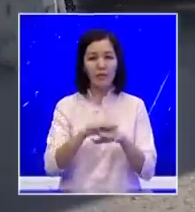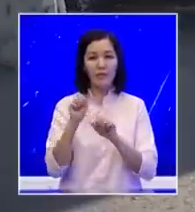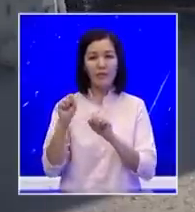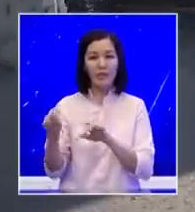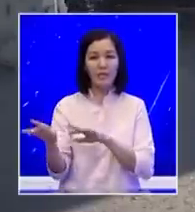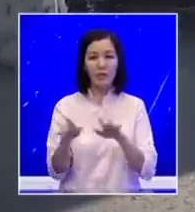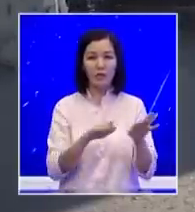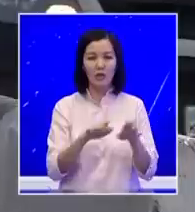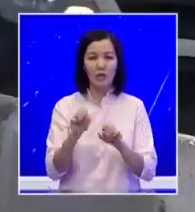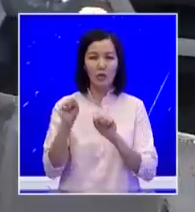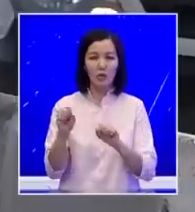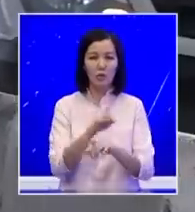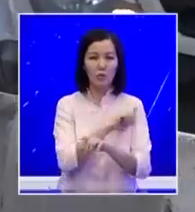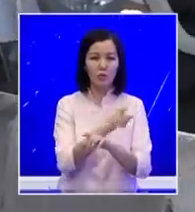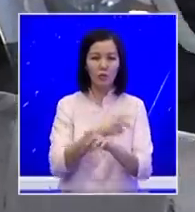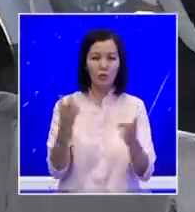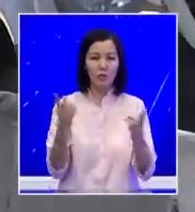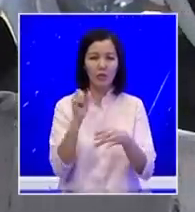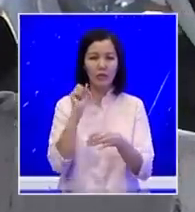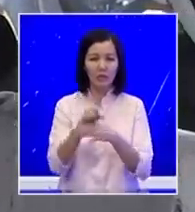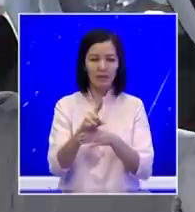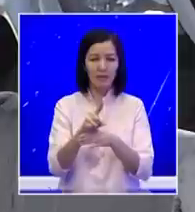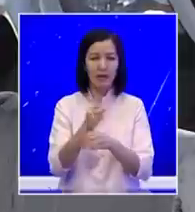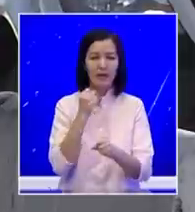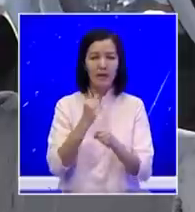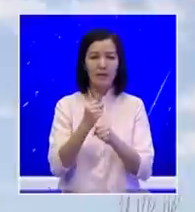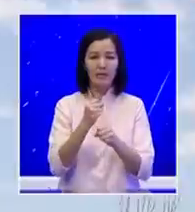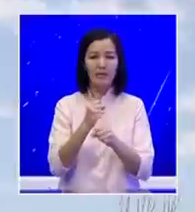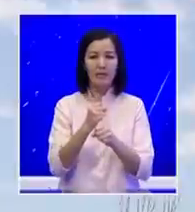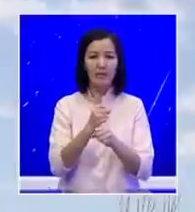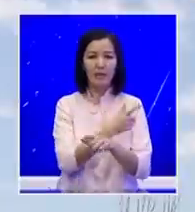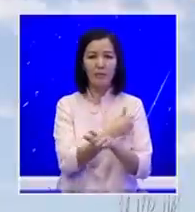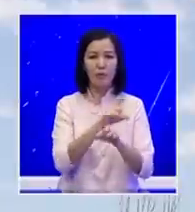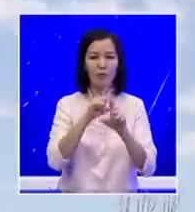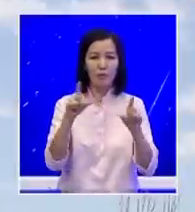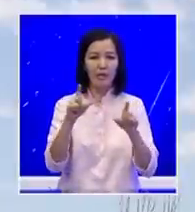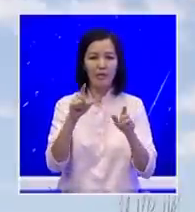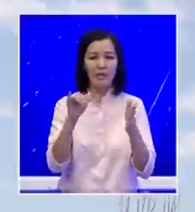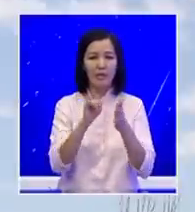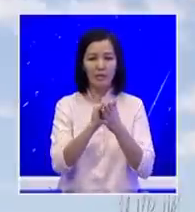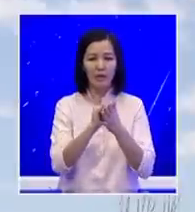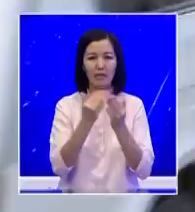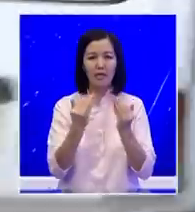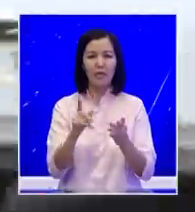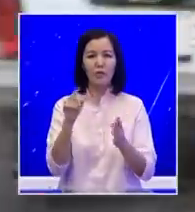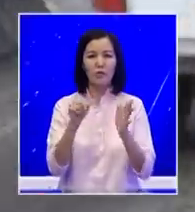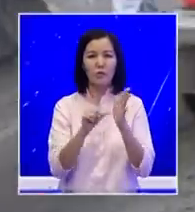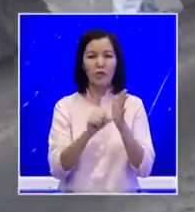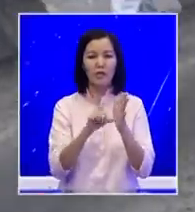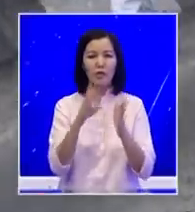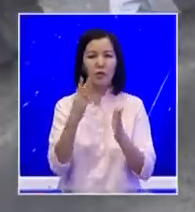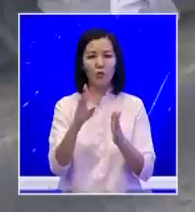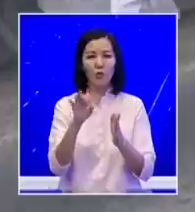шараларын қалыпты ұстап отыруды міндеттеді. Қатаңдатылған қауіпсіздік блок бекеттеріне де қатысты. Олардың саны қазір 106, төртеуі